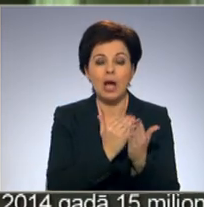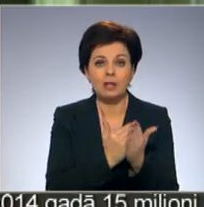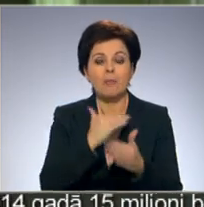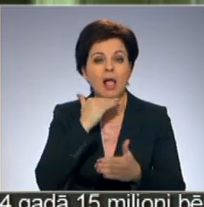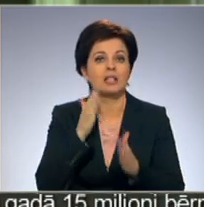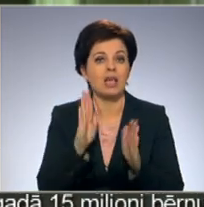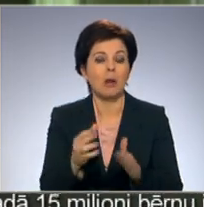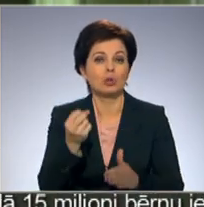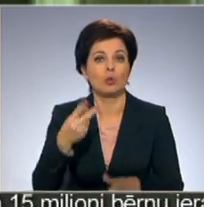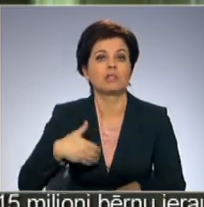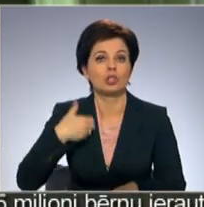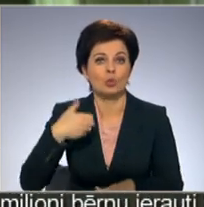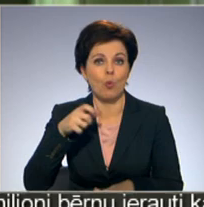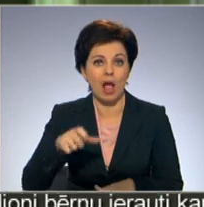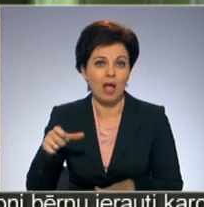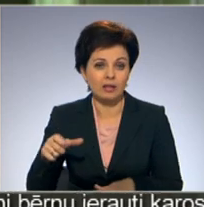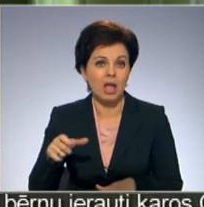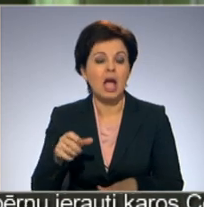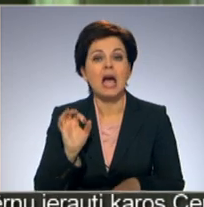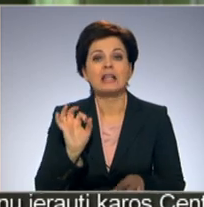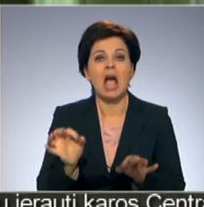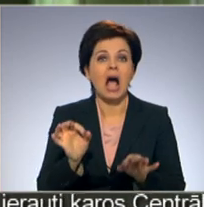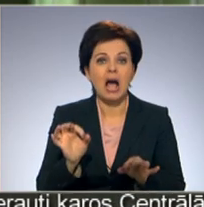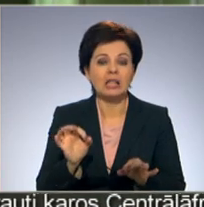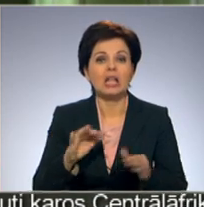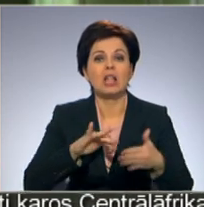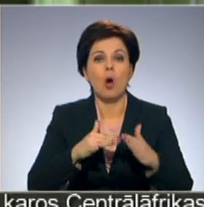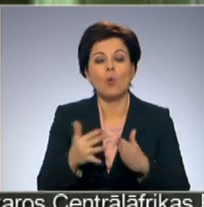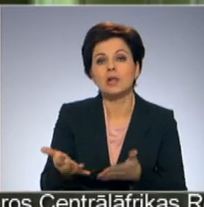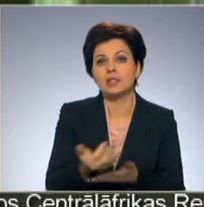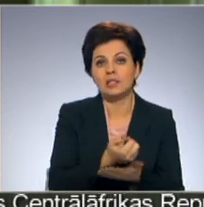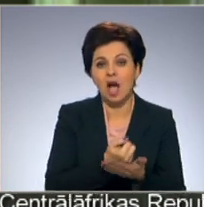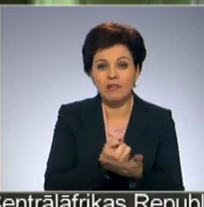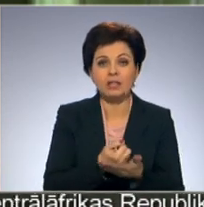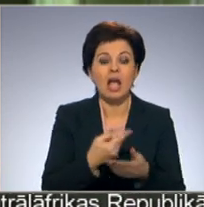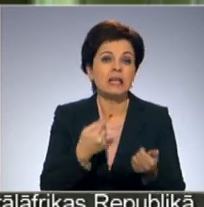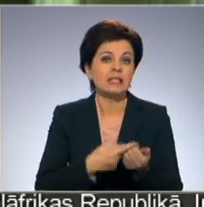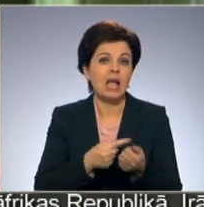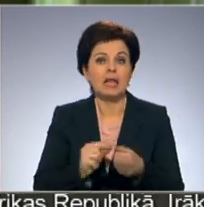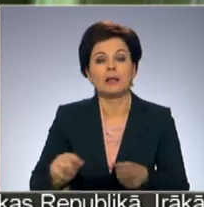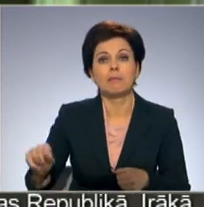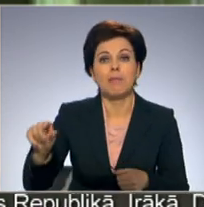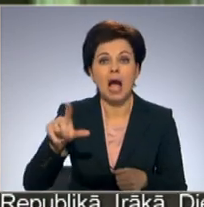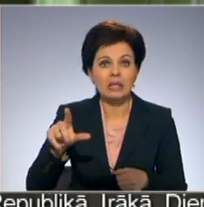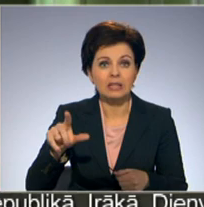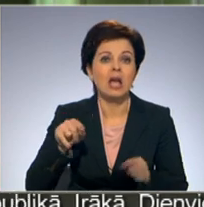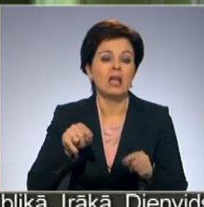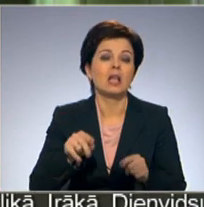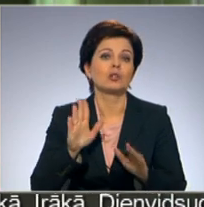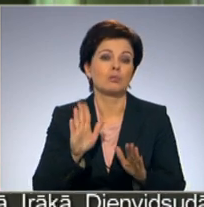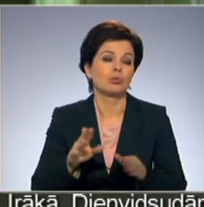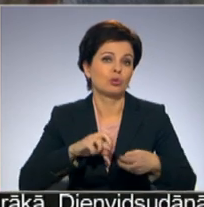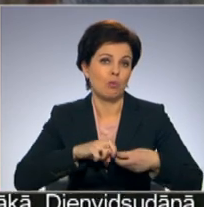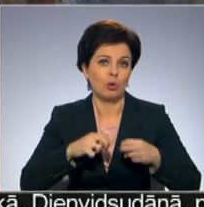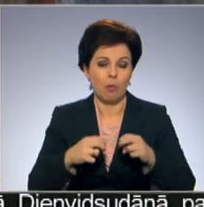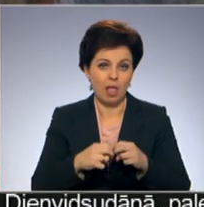jābūt 12 skolēni, jā, tas bija daudz maz reāli lauku skolā savāktos 12 skolēni, bet ja skaitu palielina, nu, tas jau būs, protams,